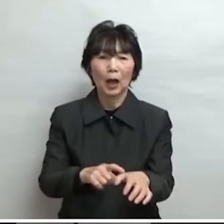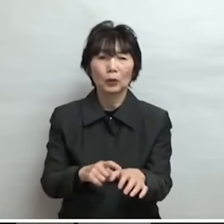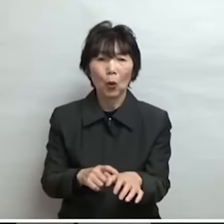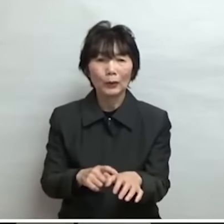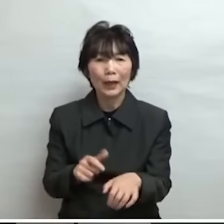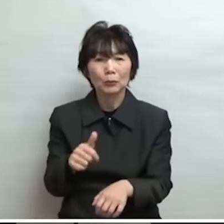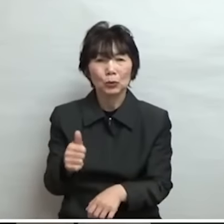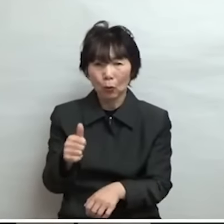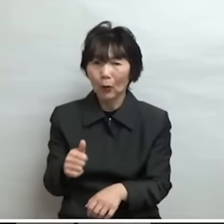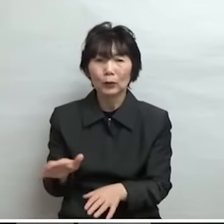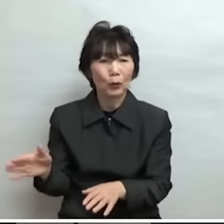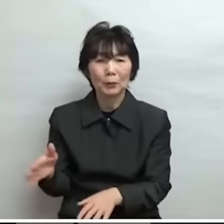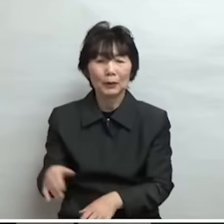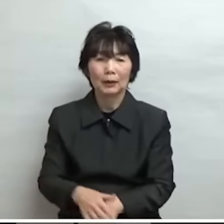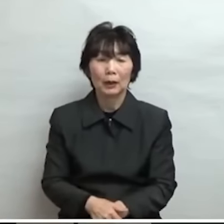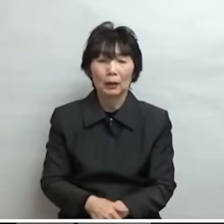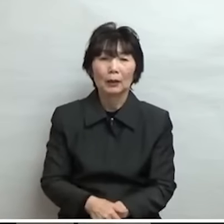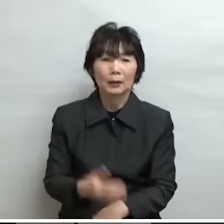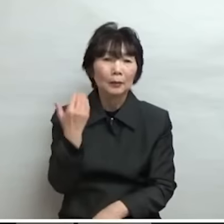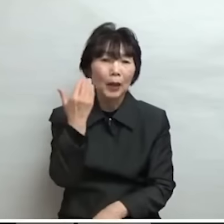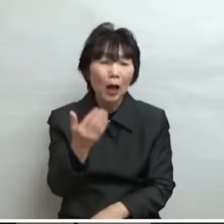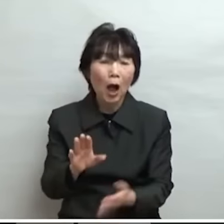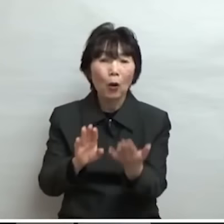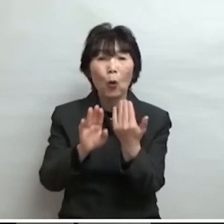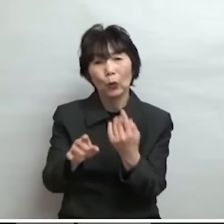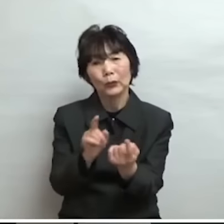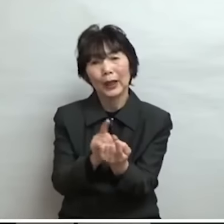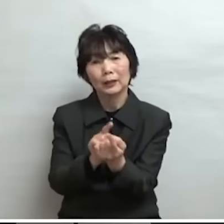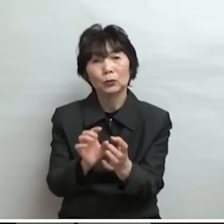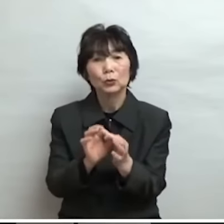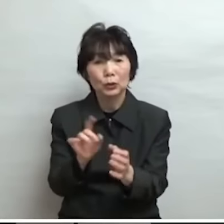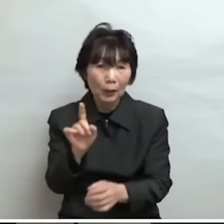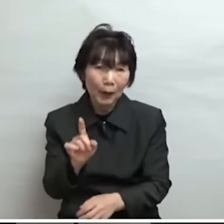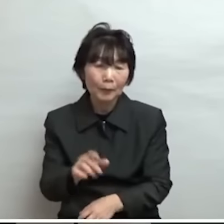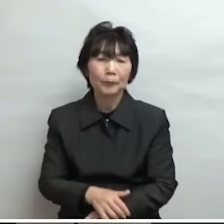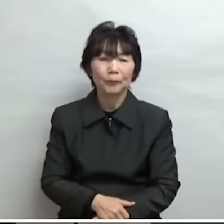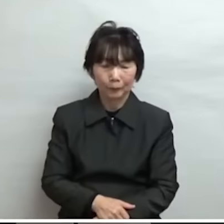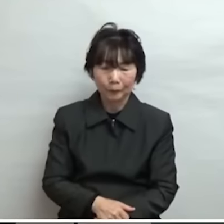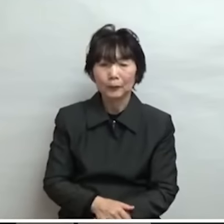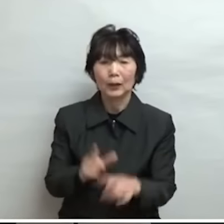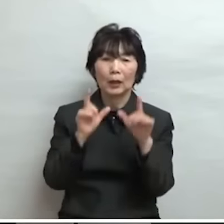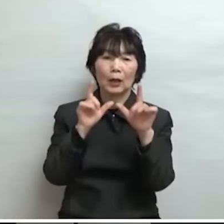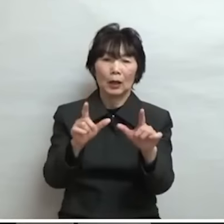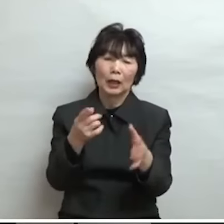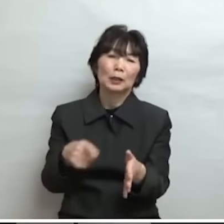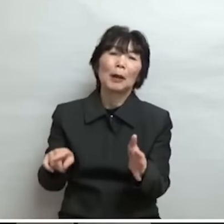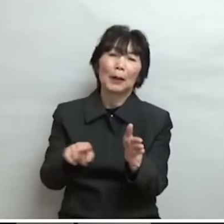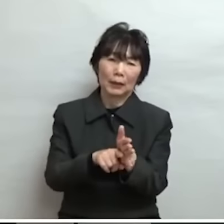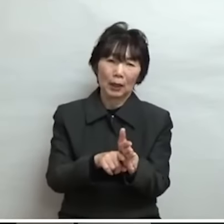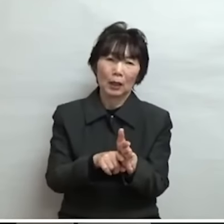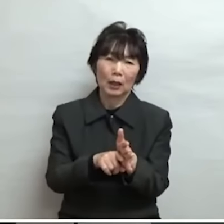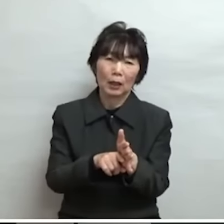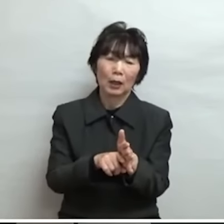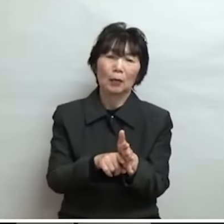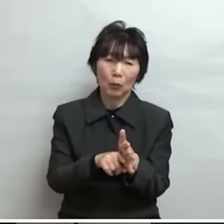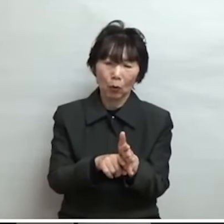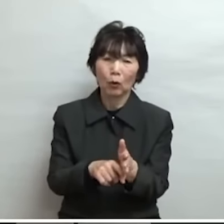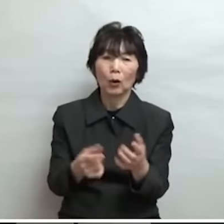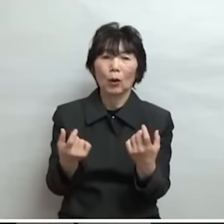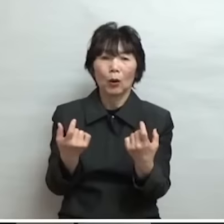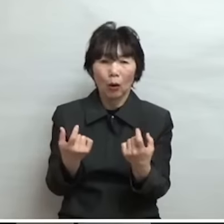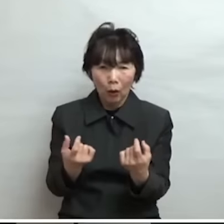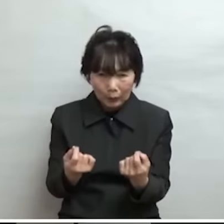ちなみに今後の警戒や対策について何かお考えはありますでしょうか？ はい、それは今までもう毎回、こ